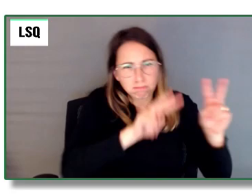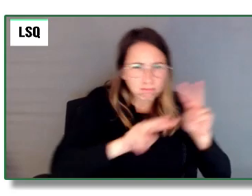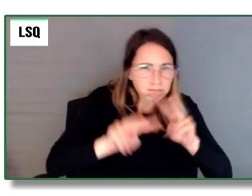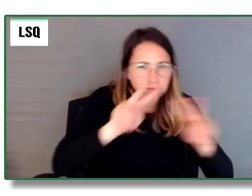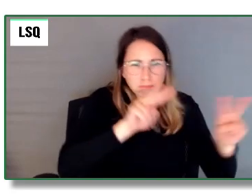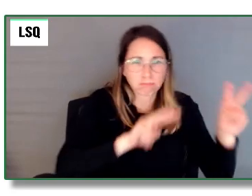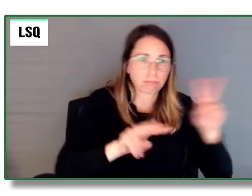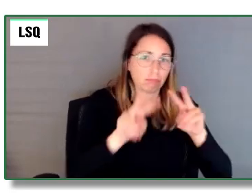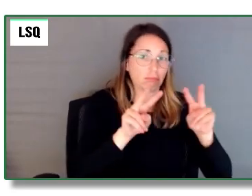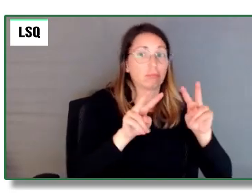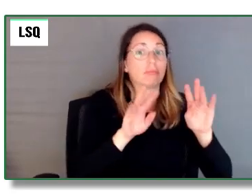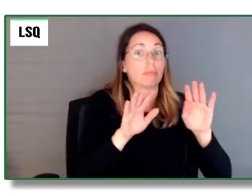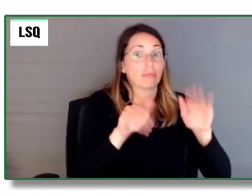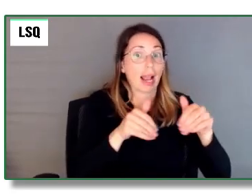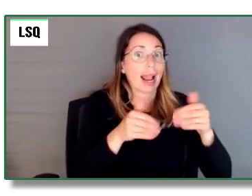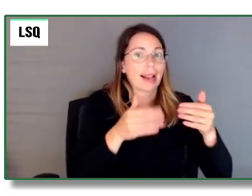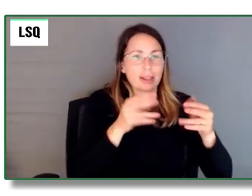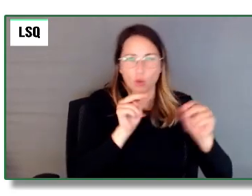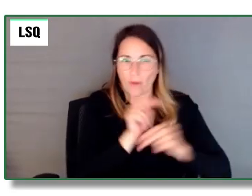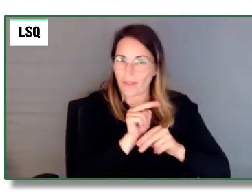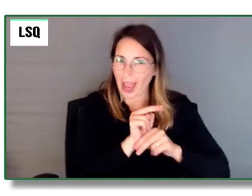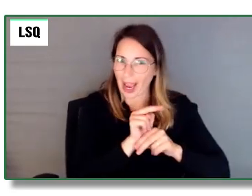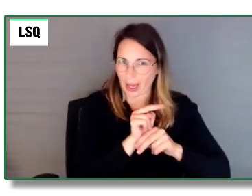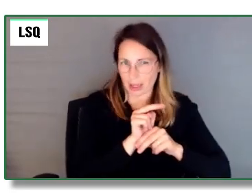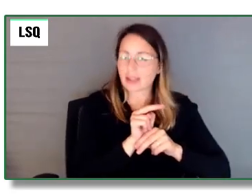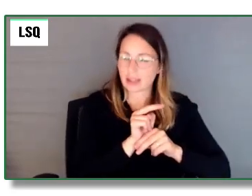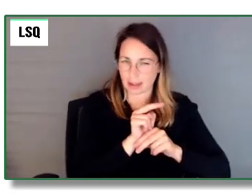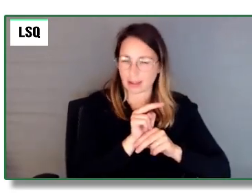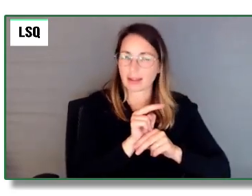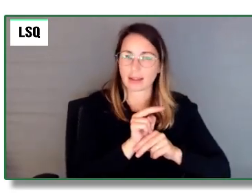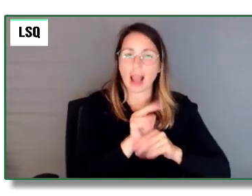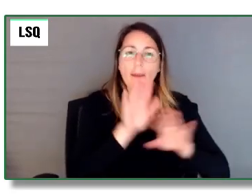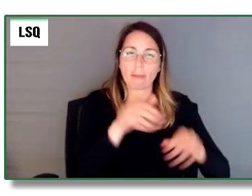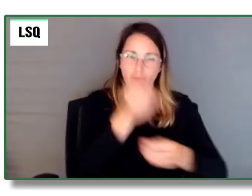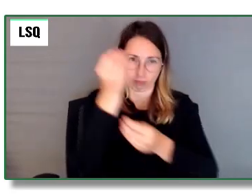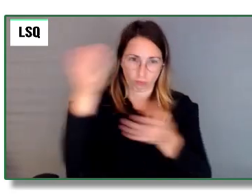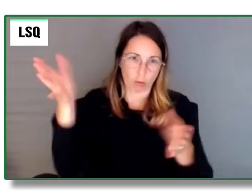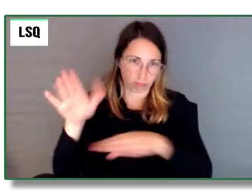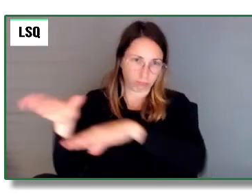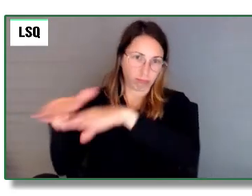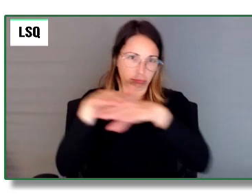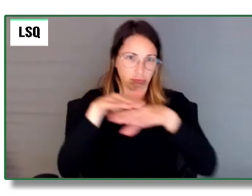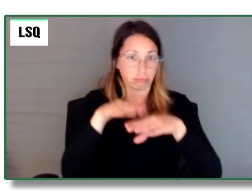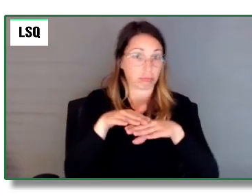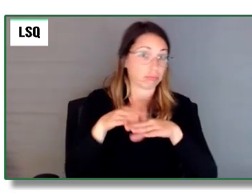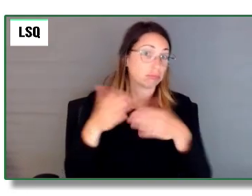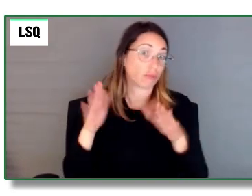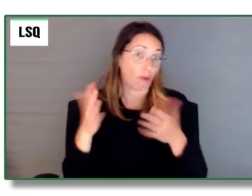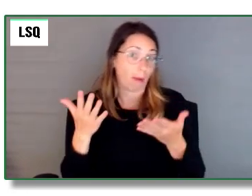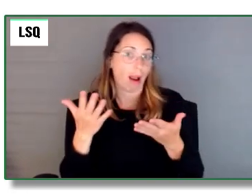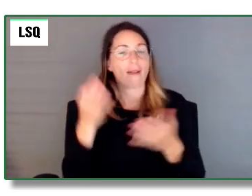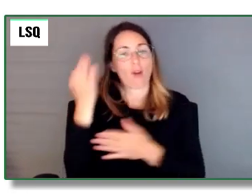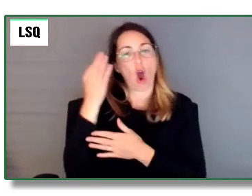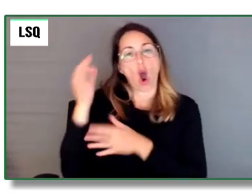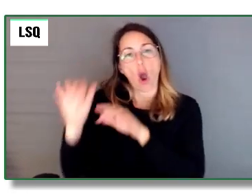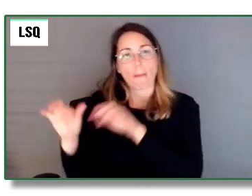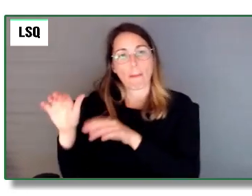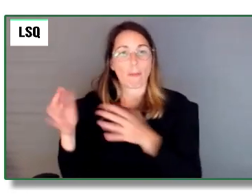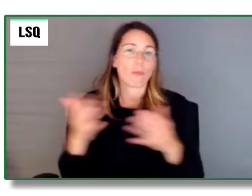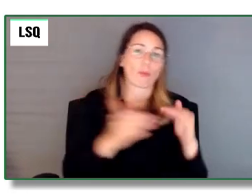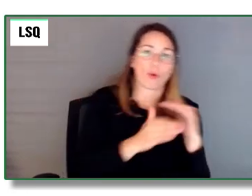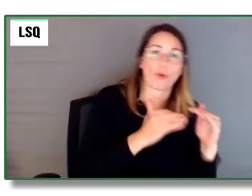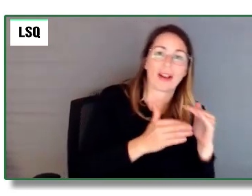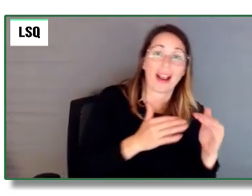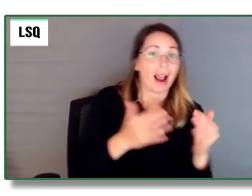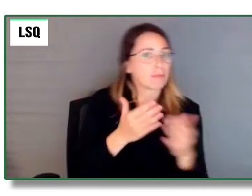surveiller ça et nous allons vous communiquer ce qu'il en est par le biais de notre forum ou par les courriels. C'est une excellente opportunité pour nous tous